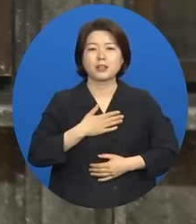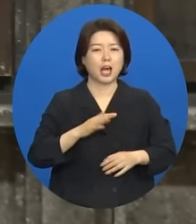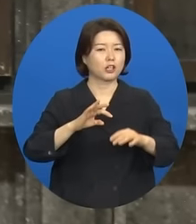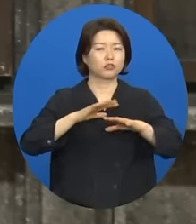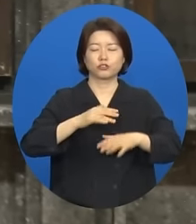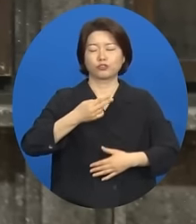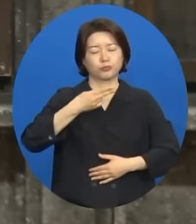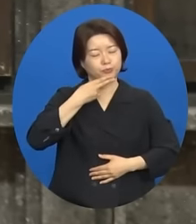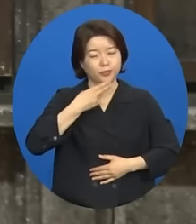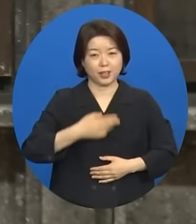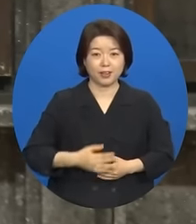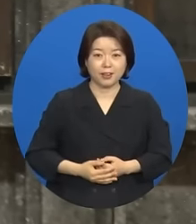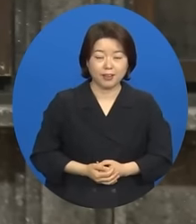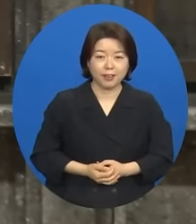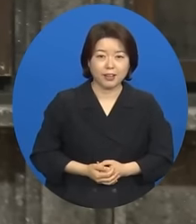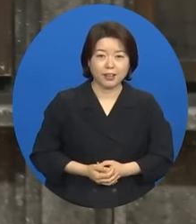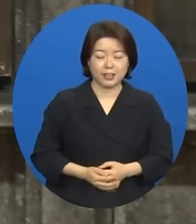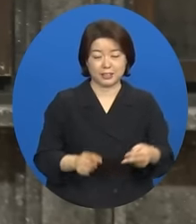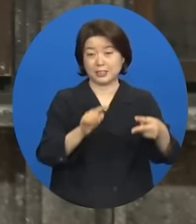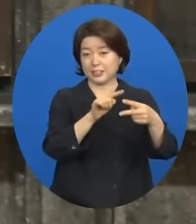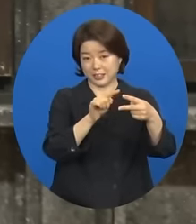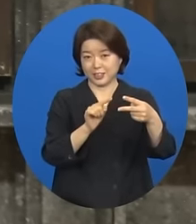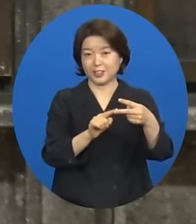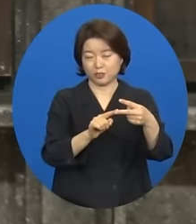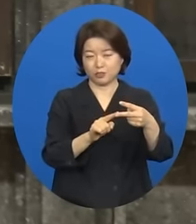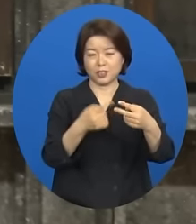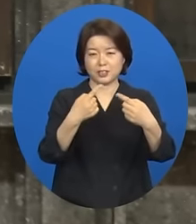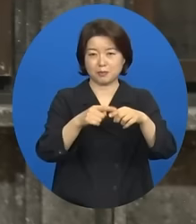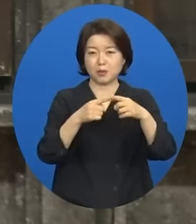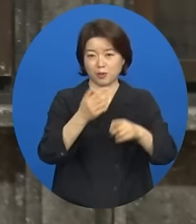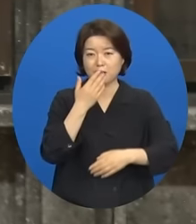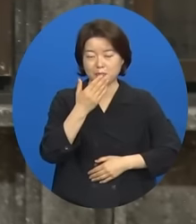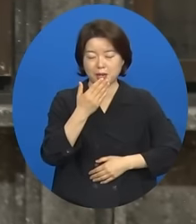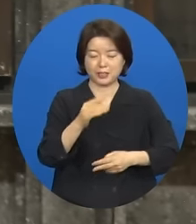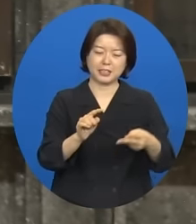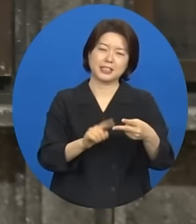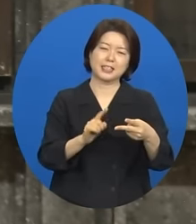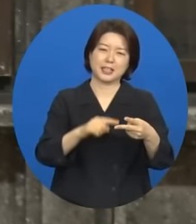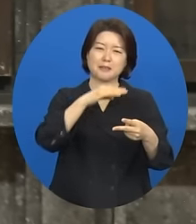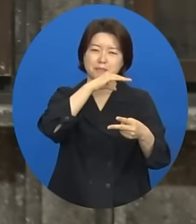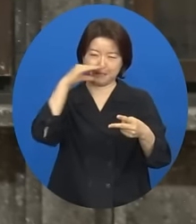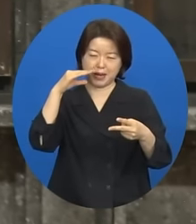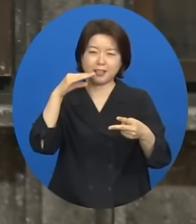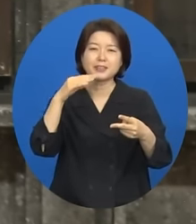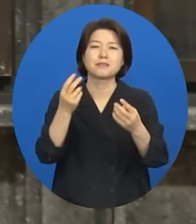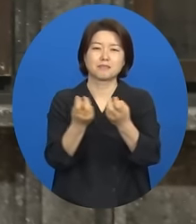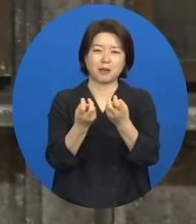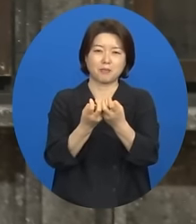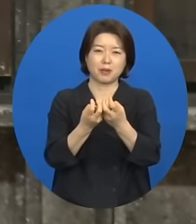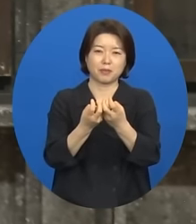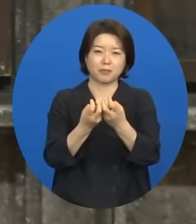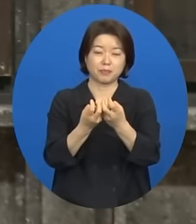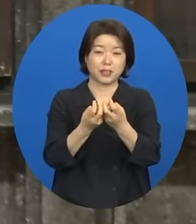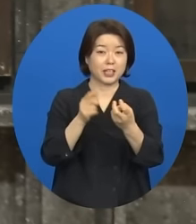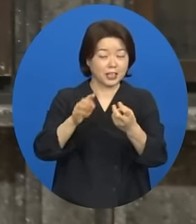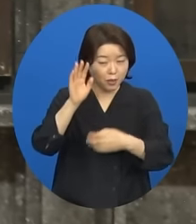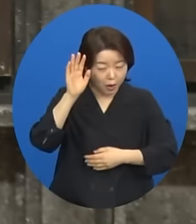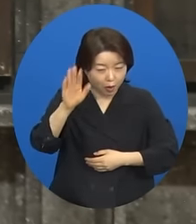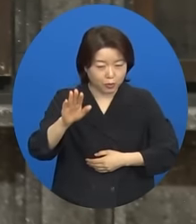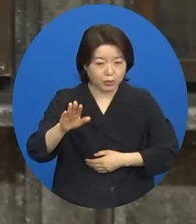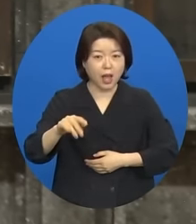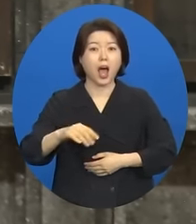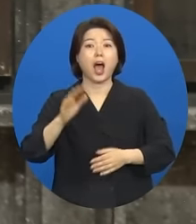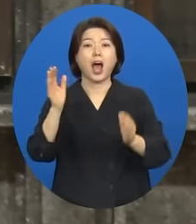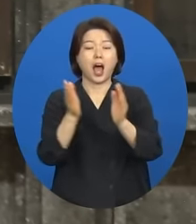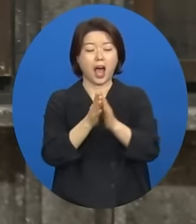않는다. 이것이 사실 바른 해석이죠. 그리고 우리는 이것이 옳은 해석이라는 것을 나중에 발견을